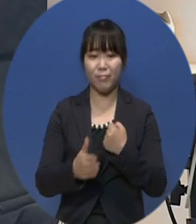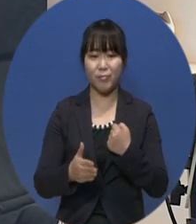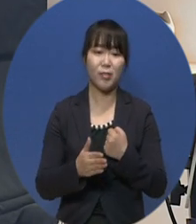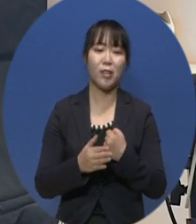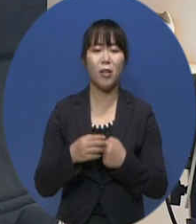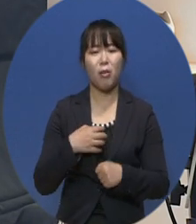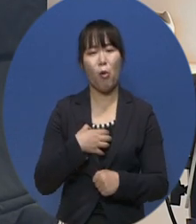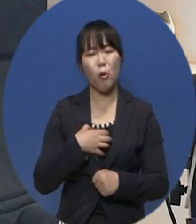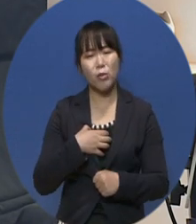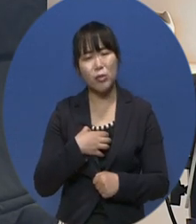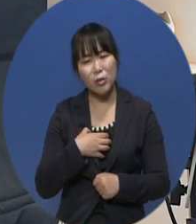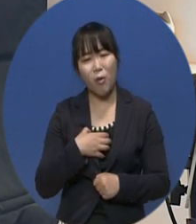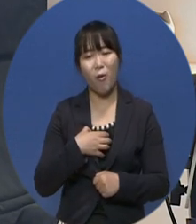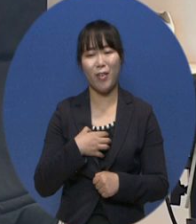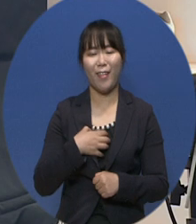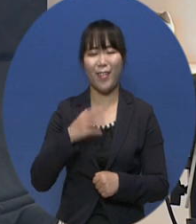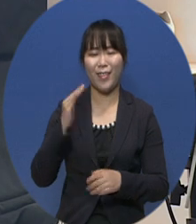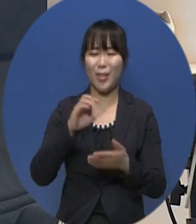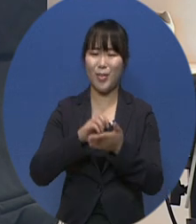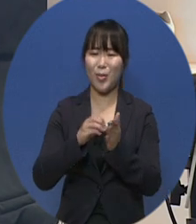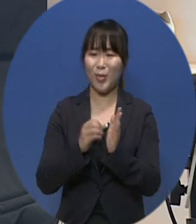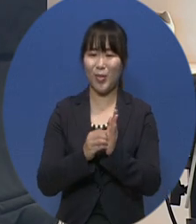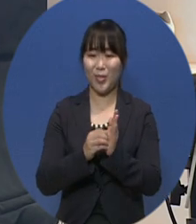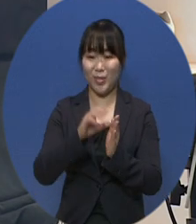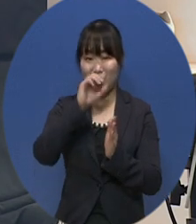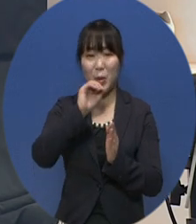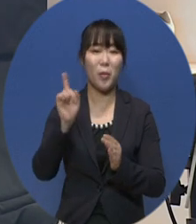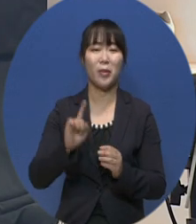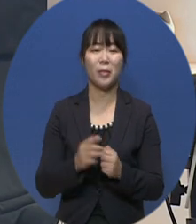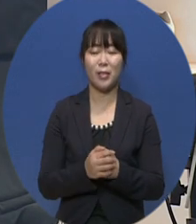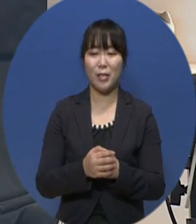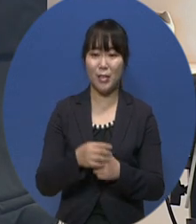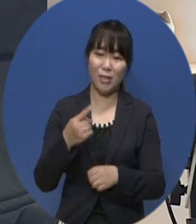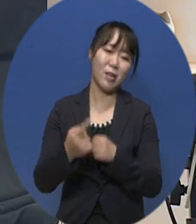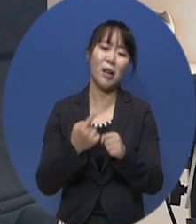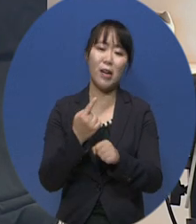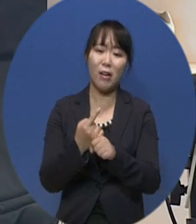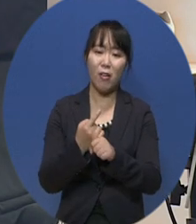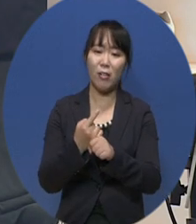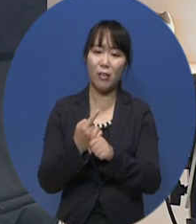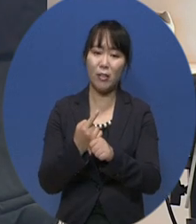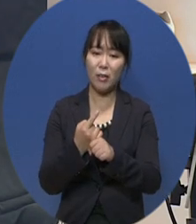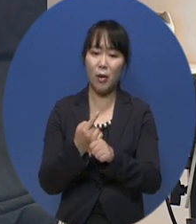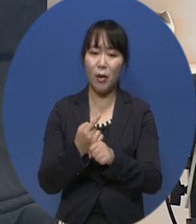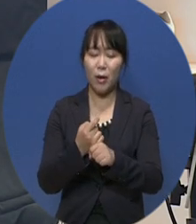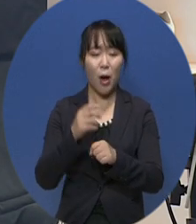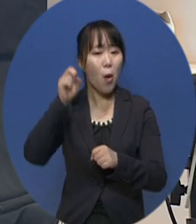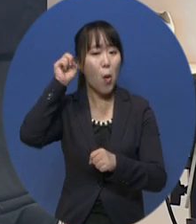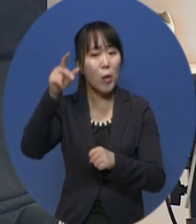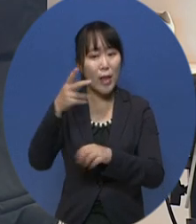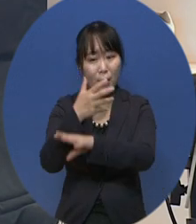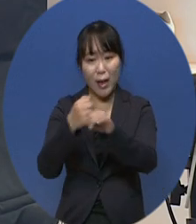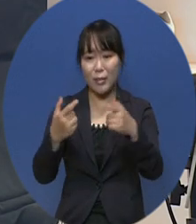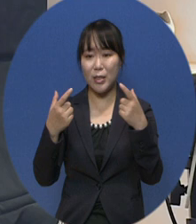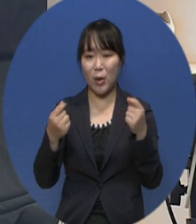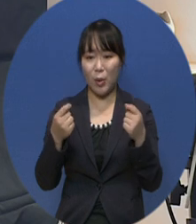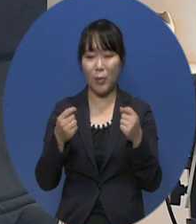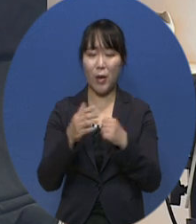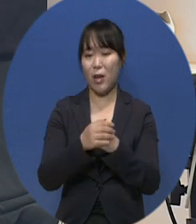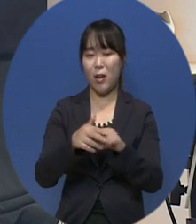약간 걱정이 될 정도로 만족도가 높은데 아니, 왜냐하면 네. 그 1년 반, 2년 지금 호텔 예약식으로 한